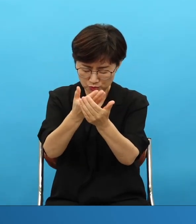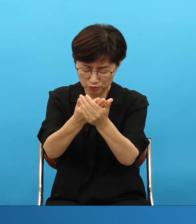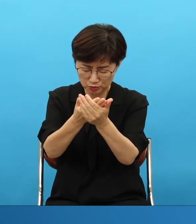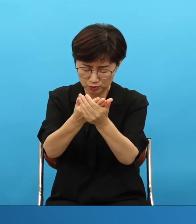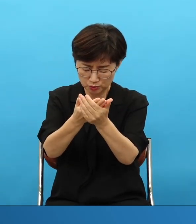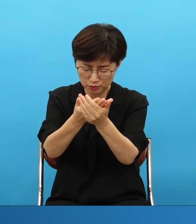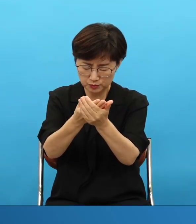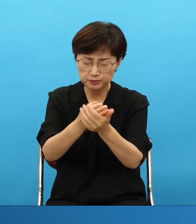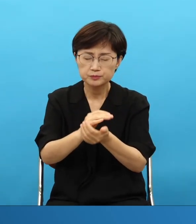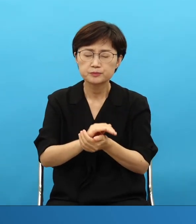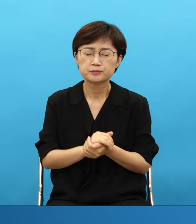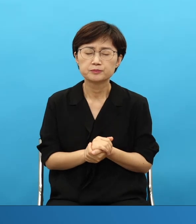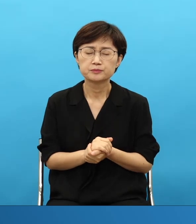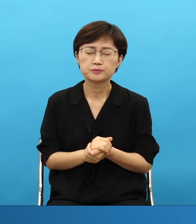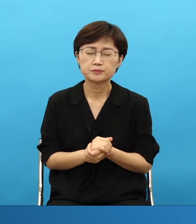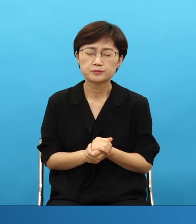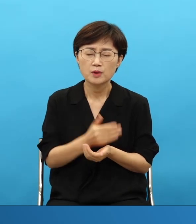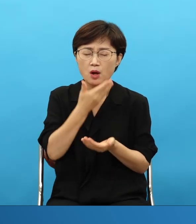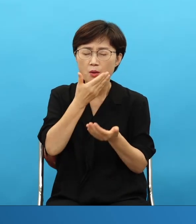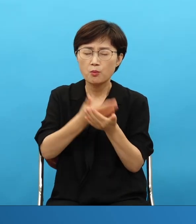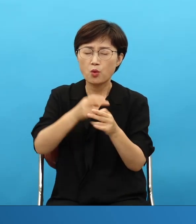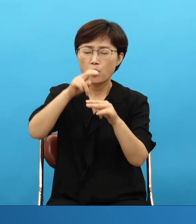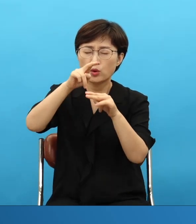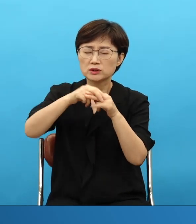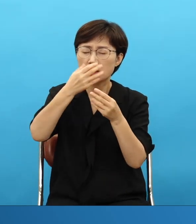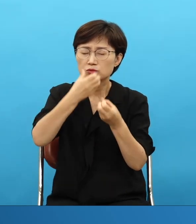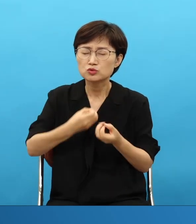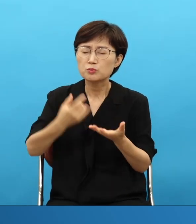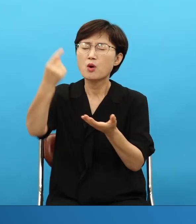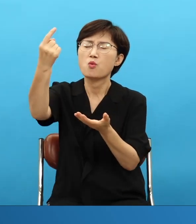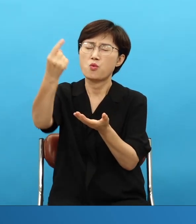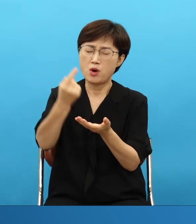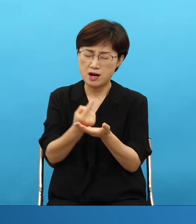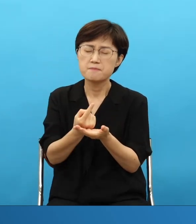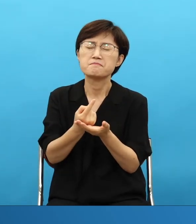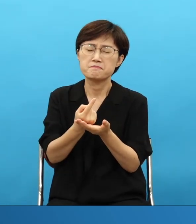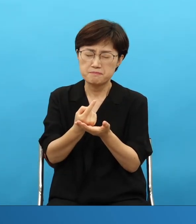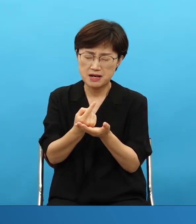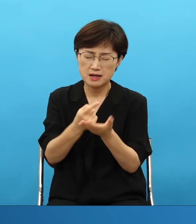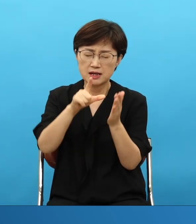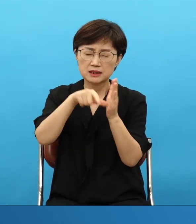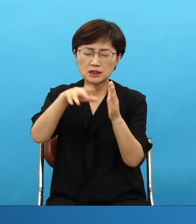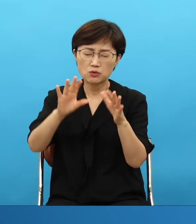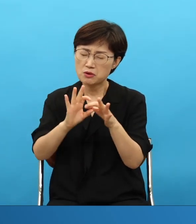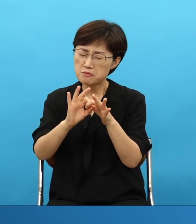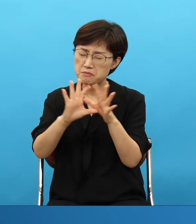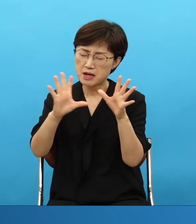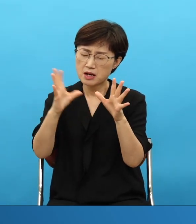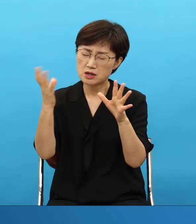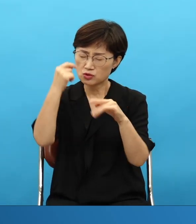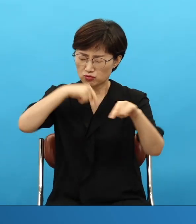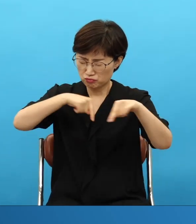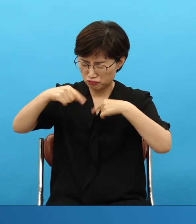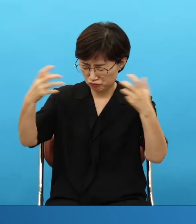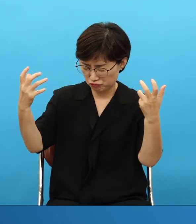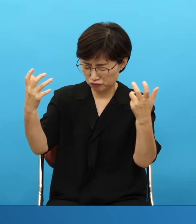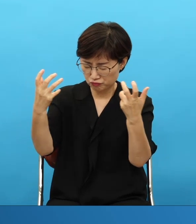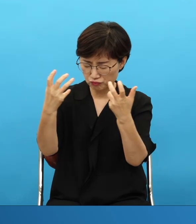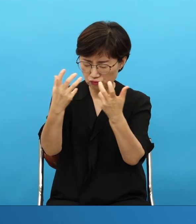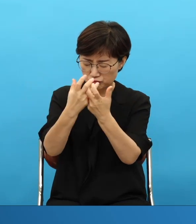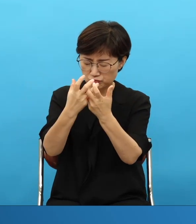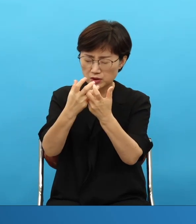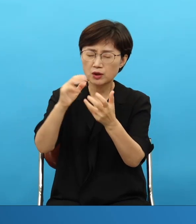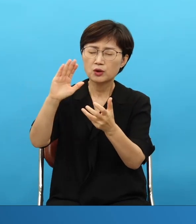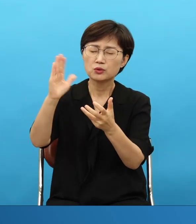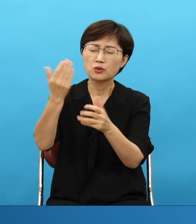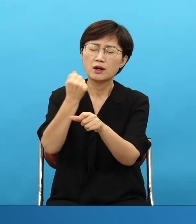upon this worship now. 보좌의 축복이 임하며 시공간 초월하는 성령이 충만한 예배 되기를 기도합니다. We pray this worship, the